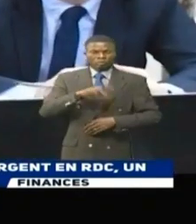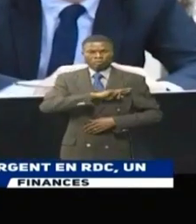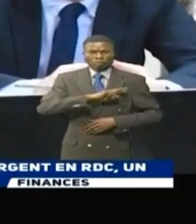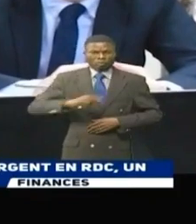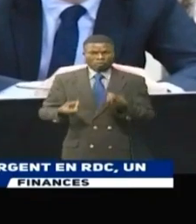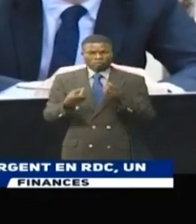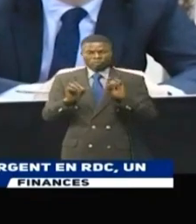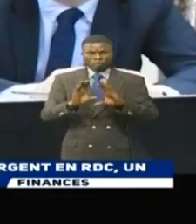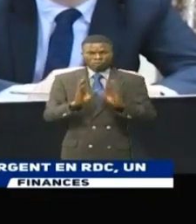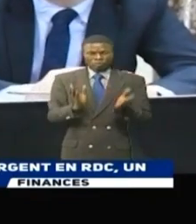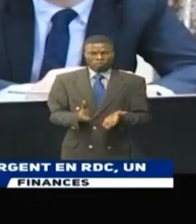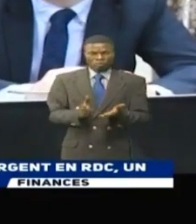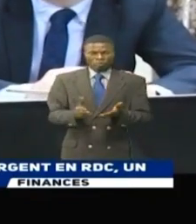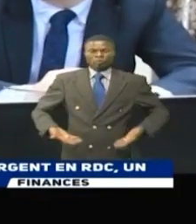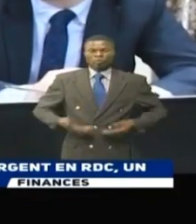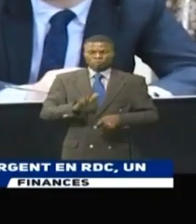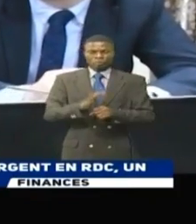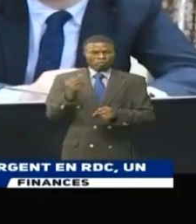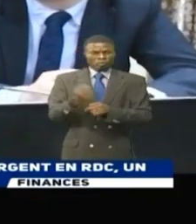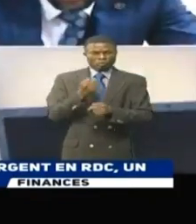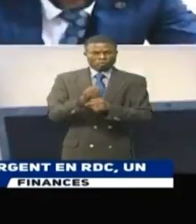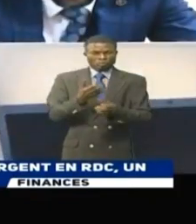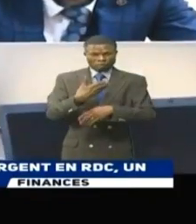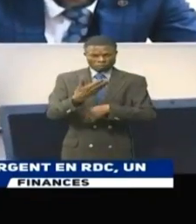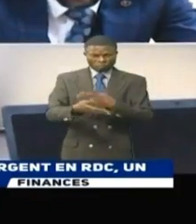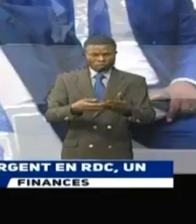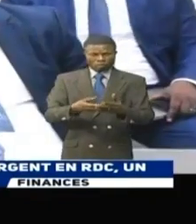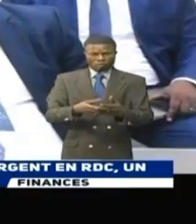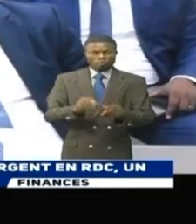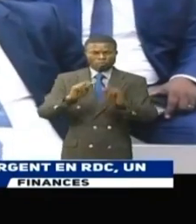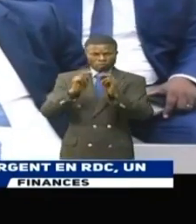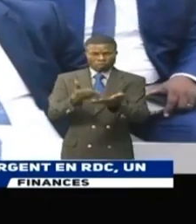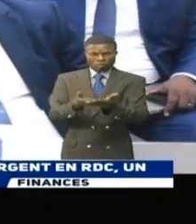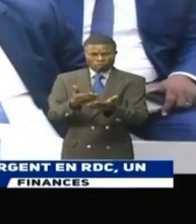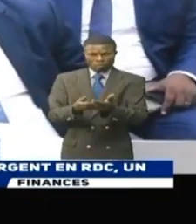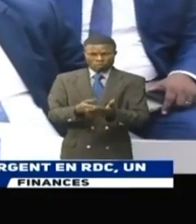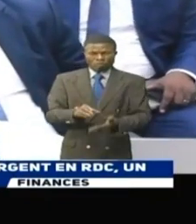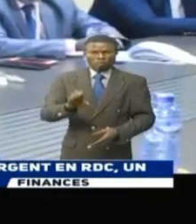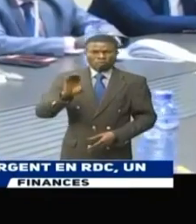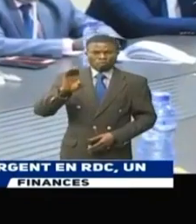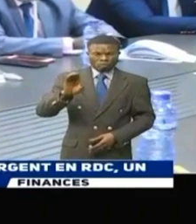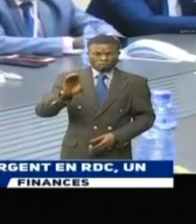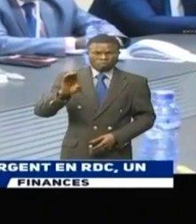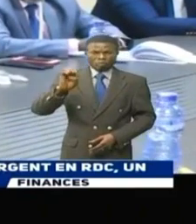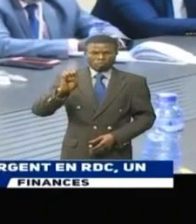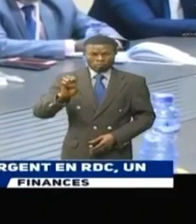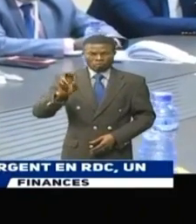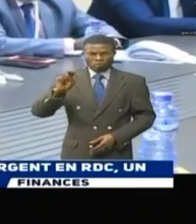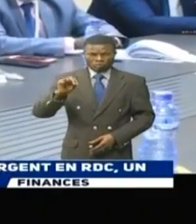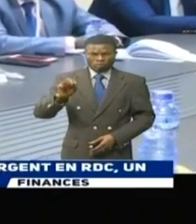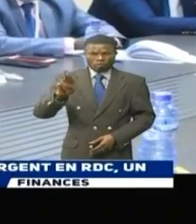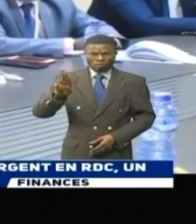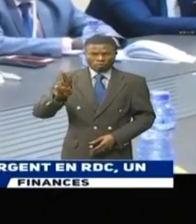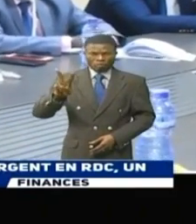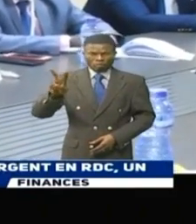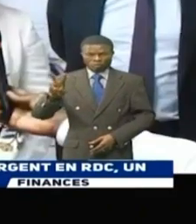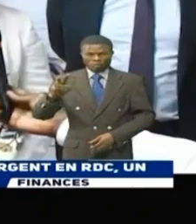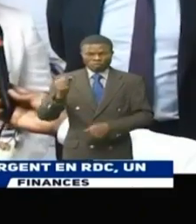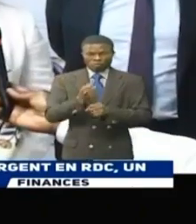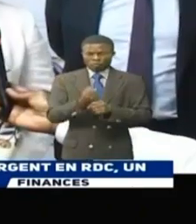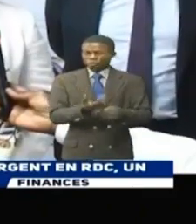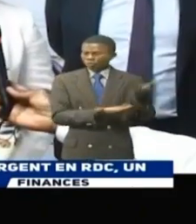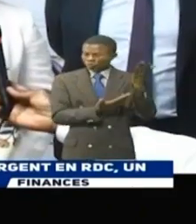département Afrique, salue le travail de titan abattu par la CNRF. La CNRF jouait un rôle